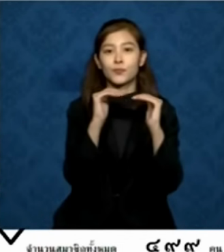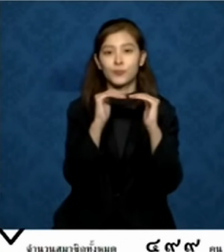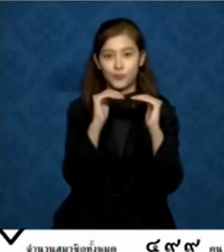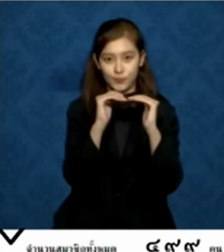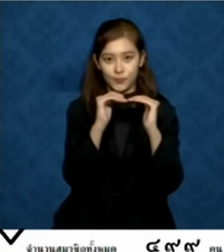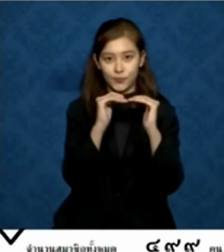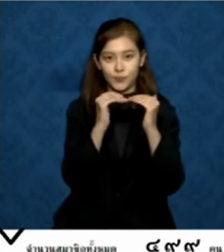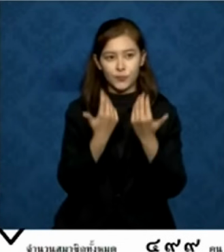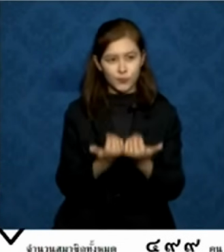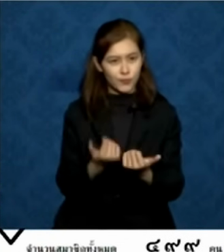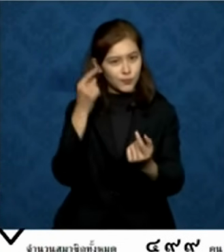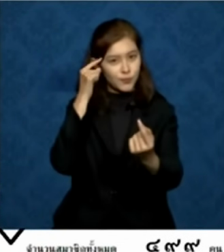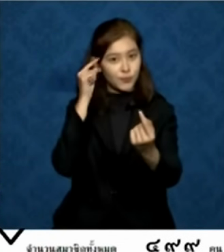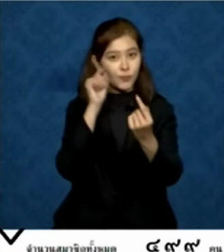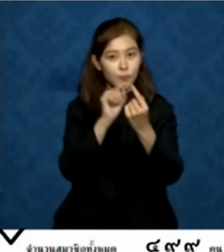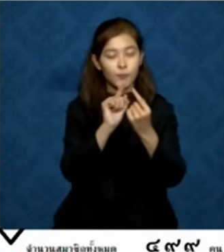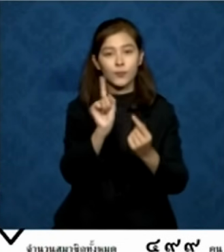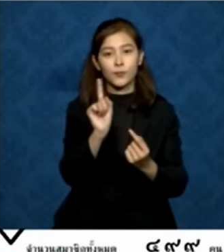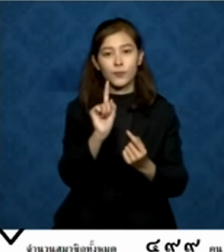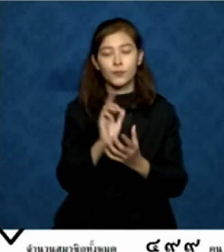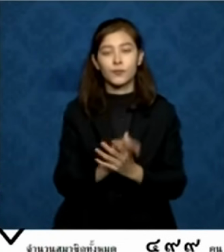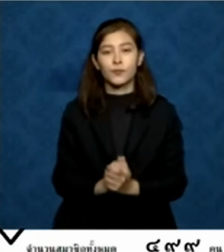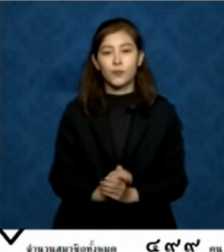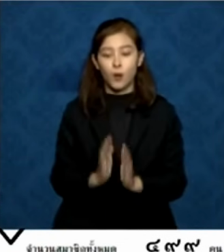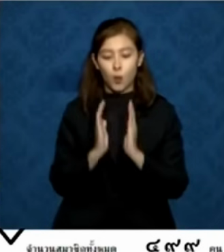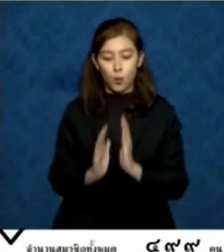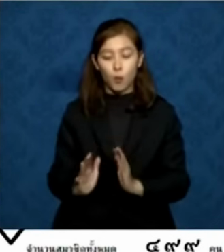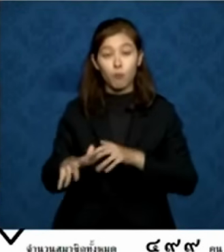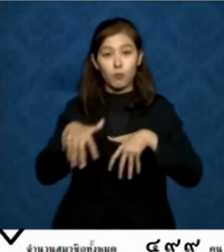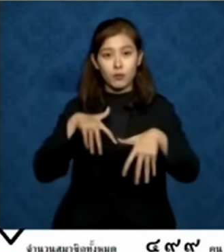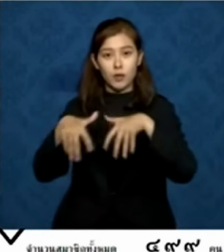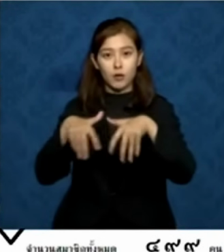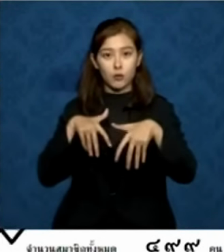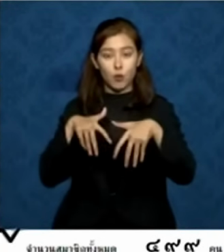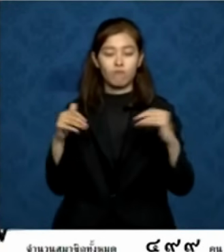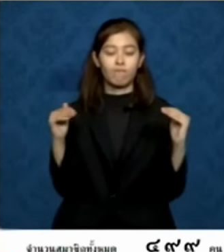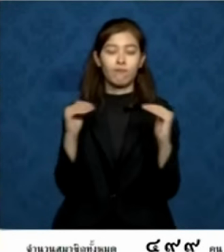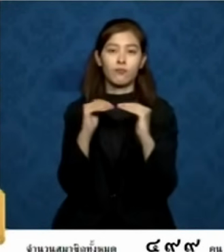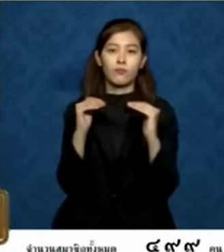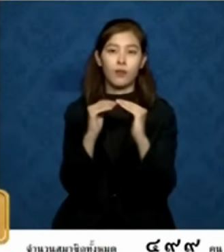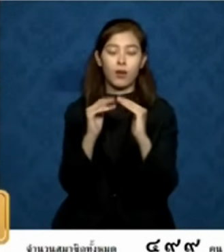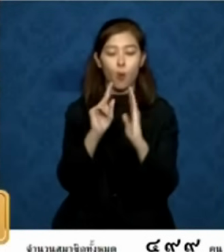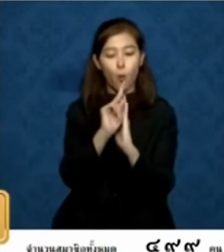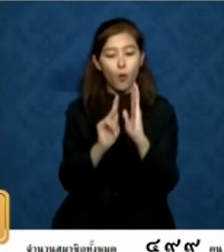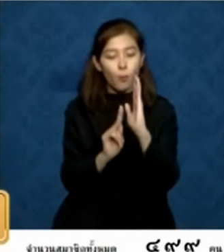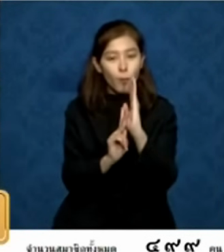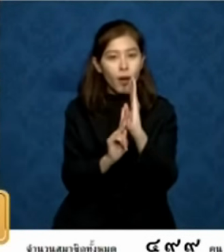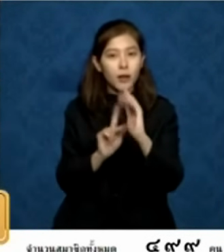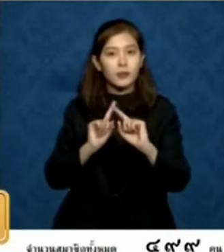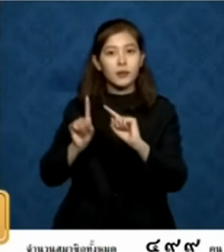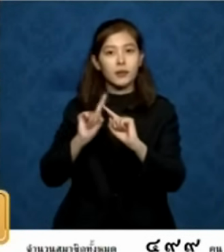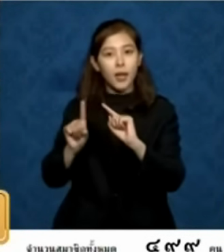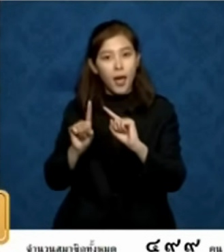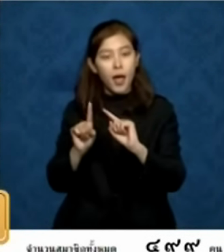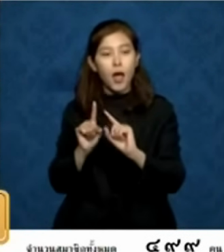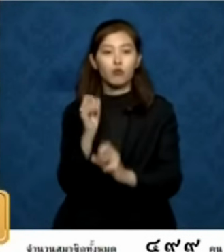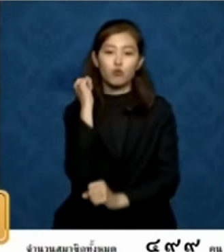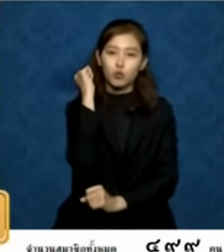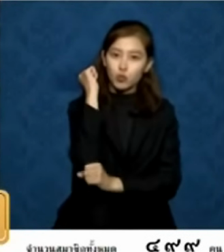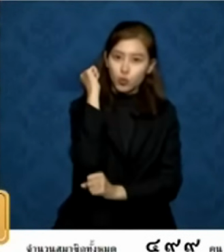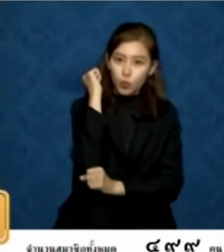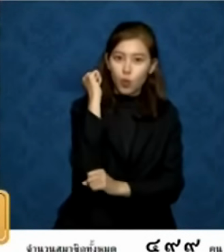นทุกกลุ่มได้รับการคุ้มครองทางกฎหมายโดยปราศจากเงื่อนไขทางเพศสภ